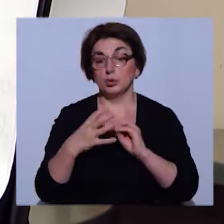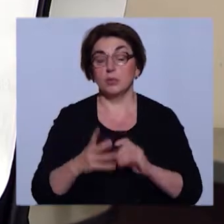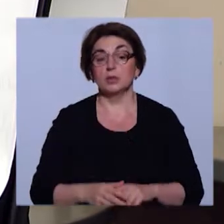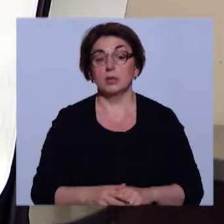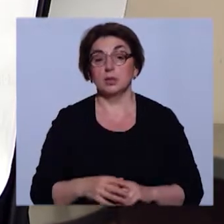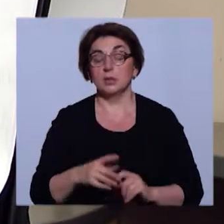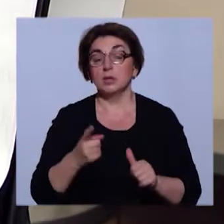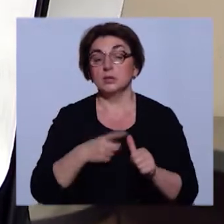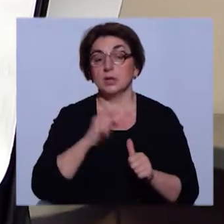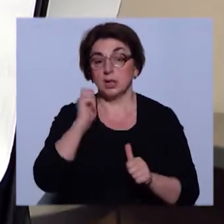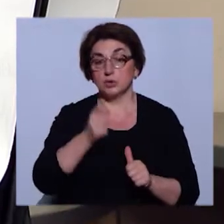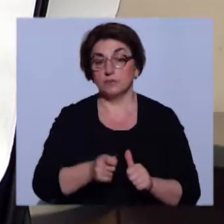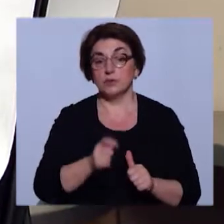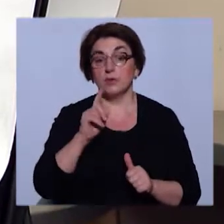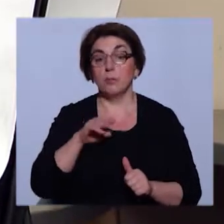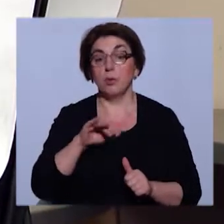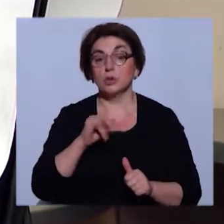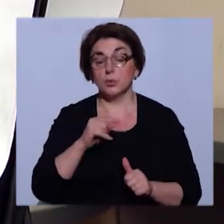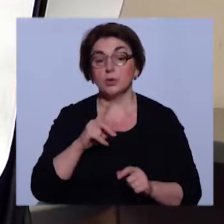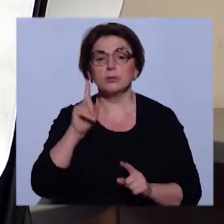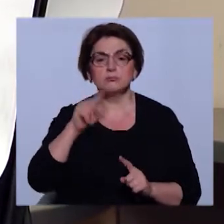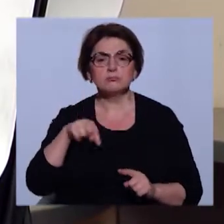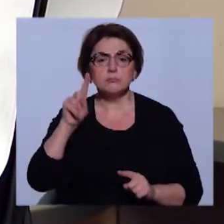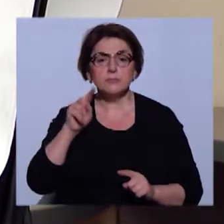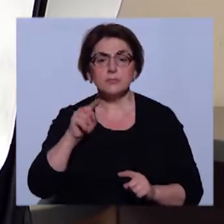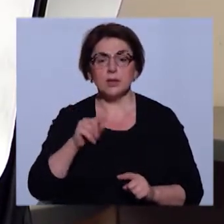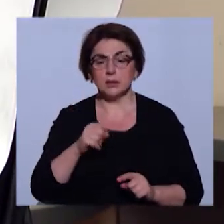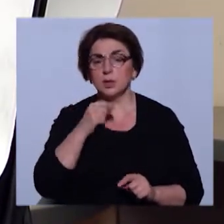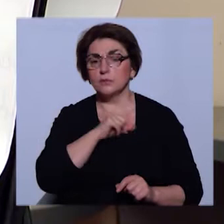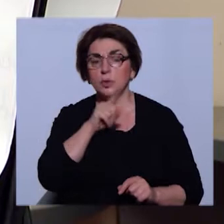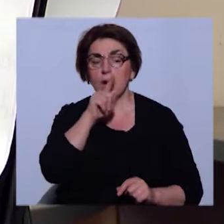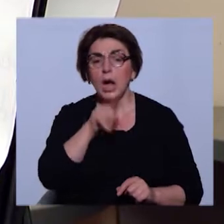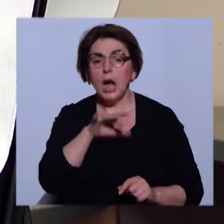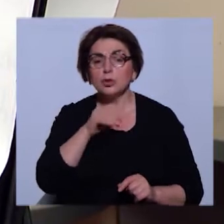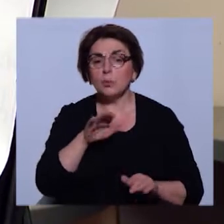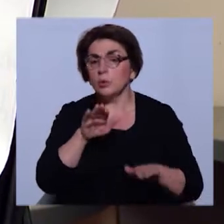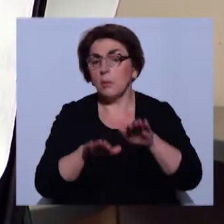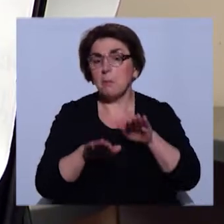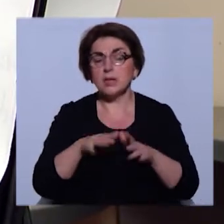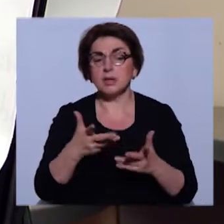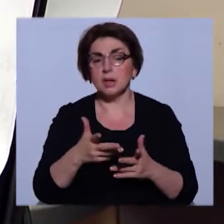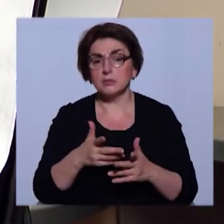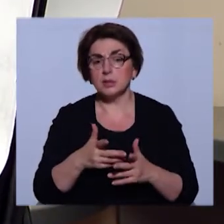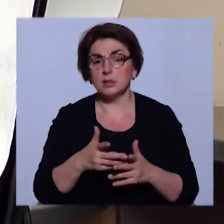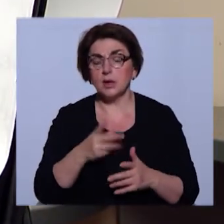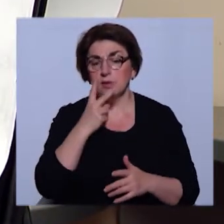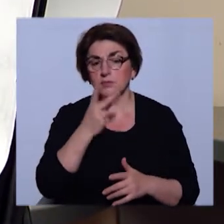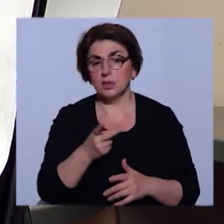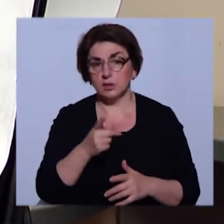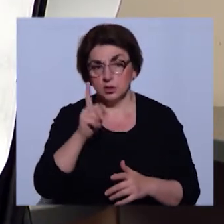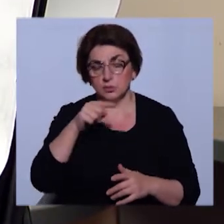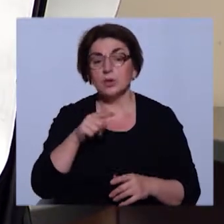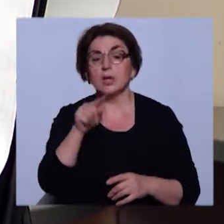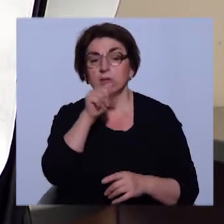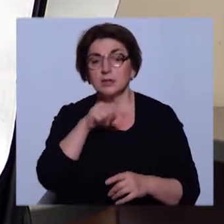15-ია, სახელწოდება ვიცით ფოსფორი, სიმბოლო ჩანაწერი და ფარდობითი ატომური მასა. მე მინდა გითხრა, რომ ფარდობითი ატომური